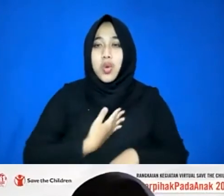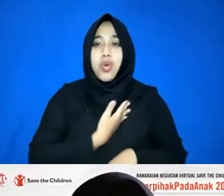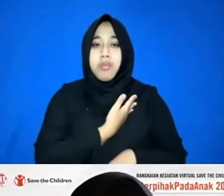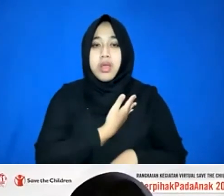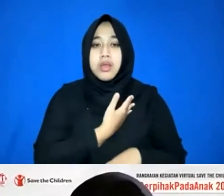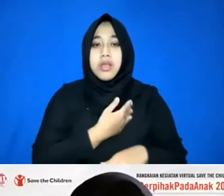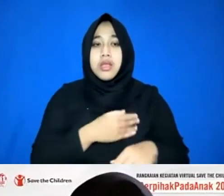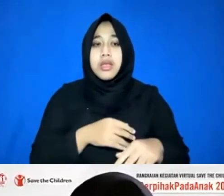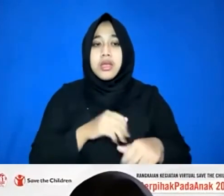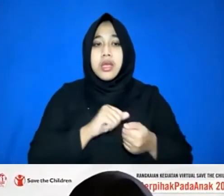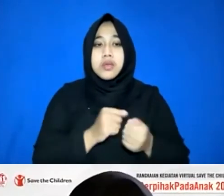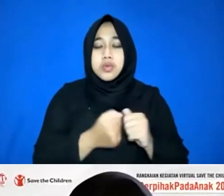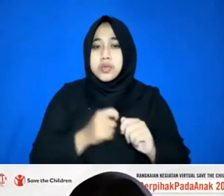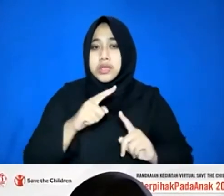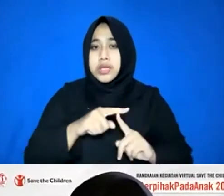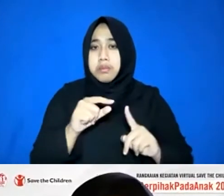kasus TPPO.